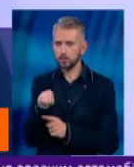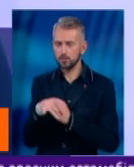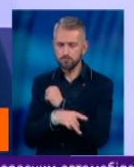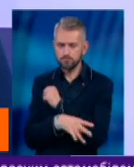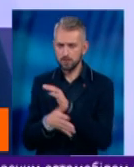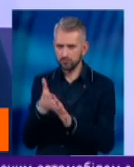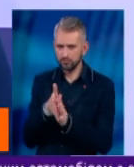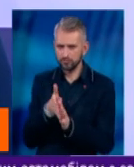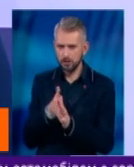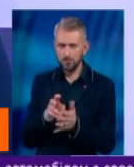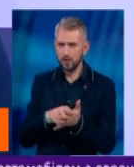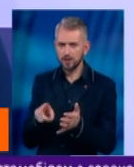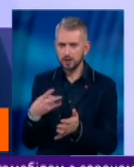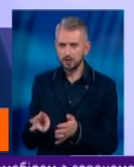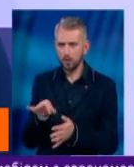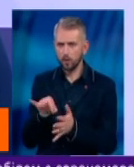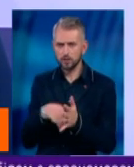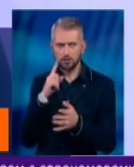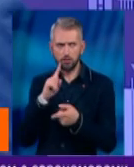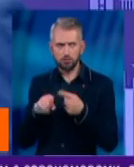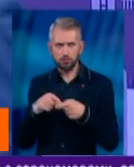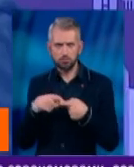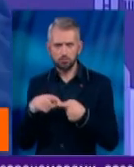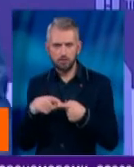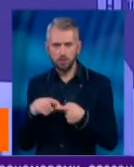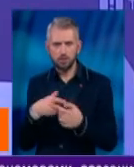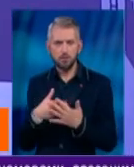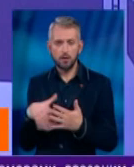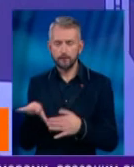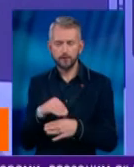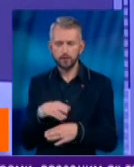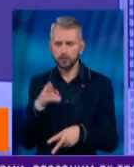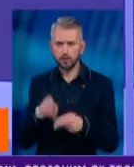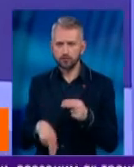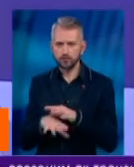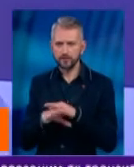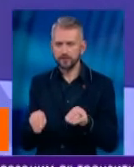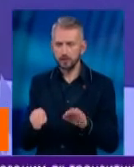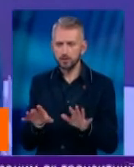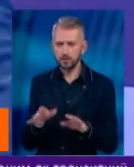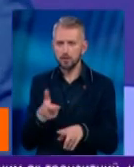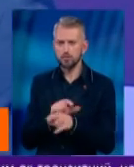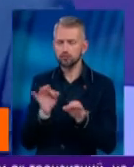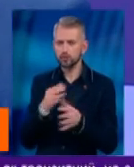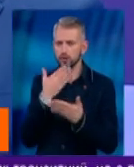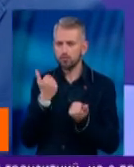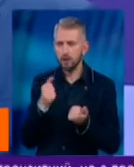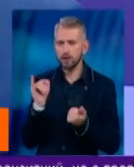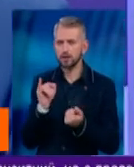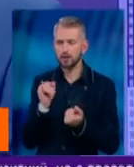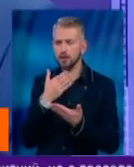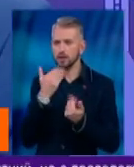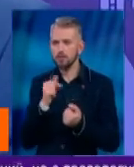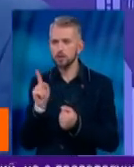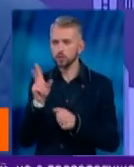тому що одразу йде якась асоціація, ніби все закінчено і більше нічого немає, і немає